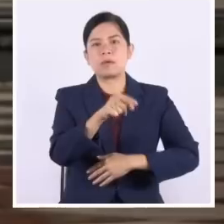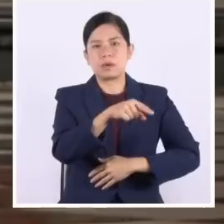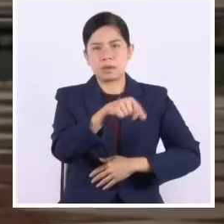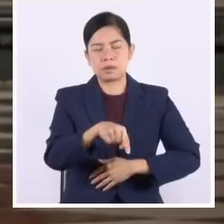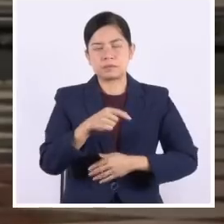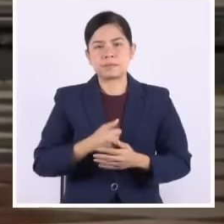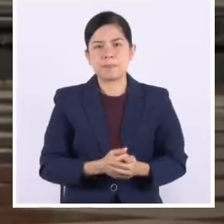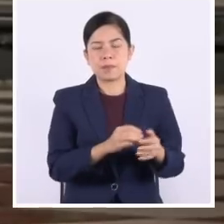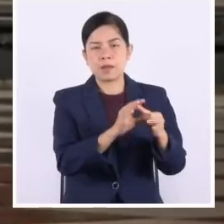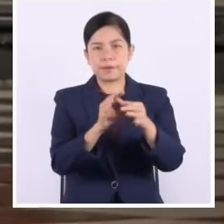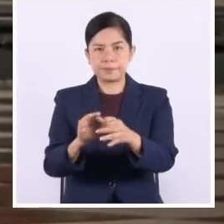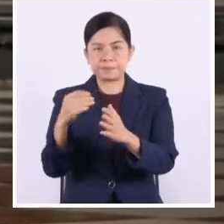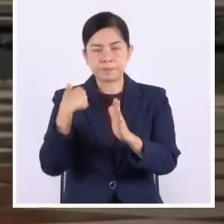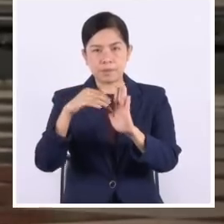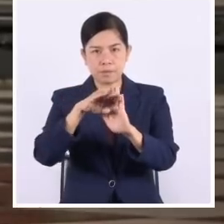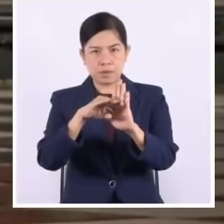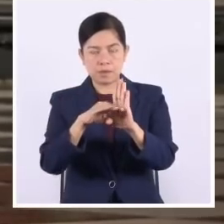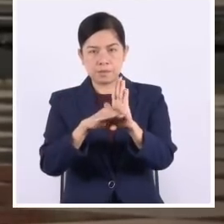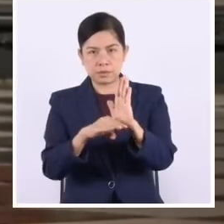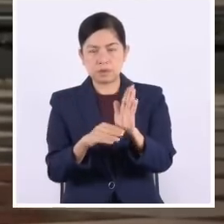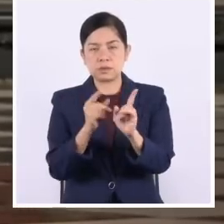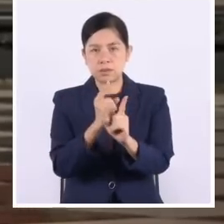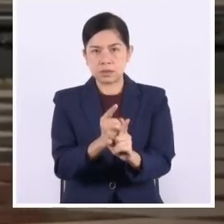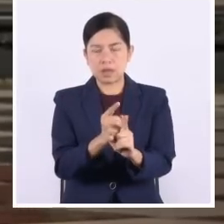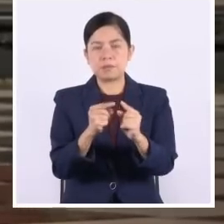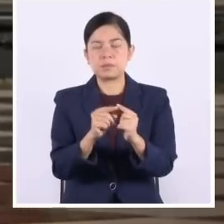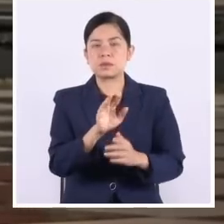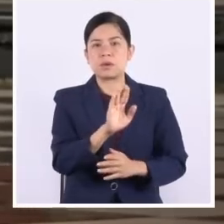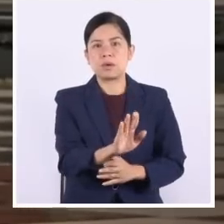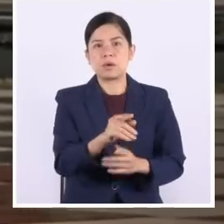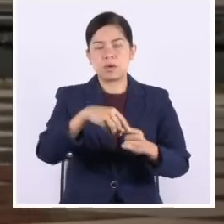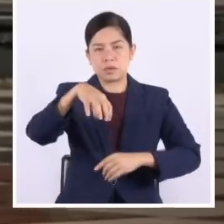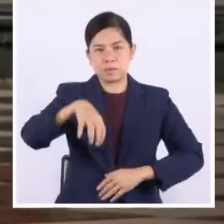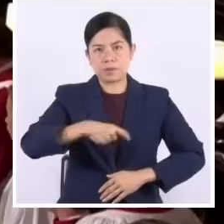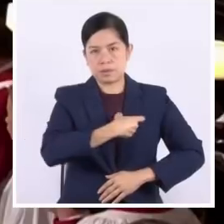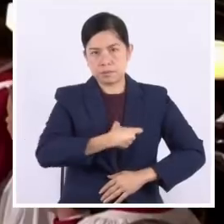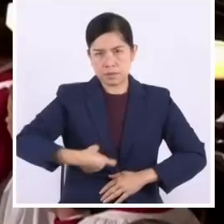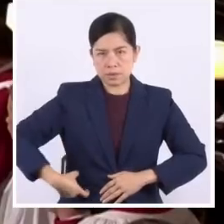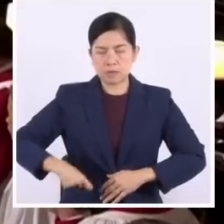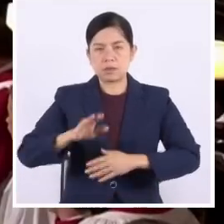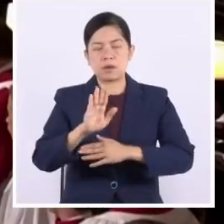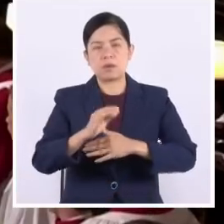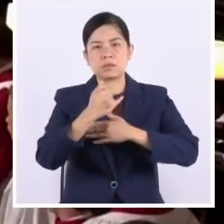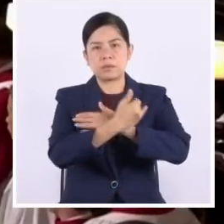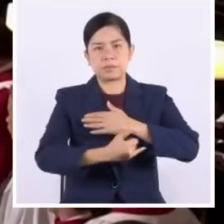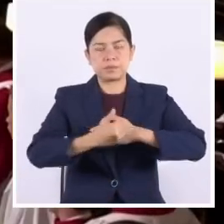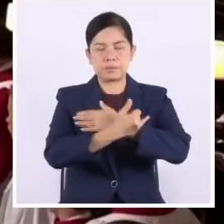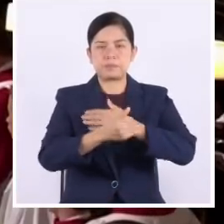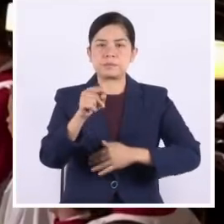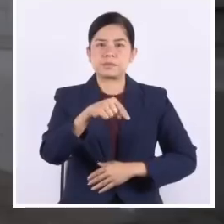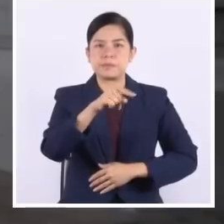มันก็จะมีลำดับขั้นตอนซึ่งก็เป็นปลาไปตามระเบียบปฏิบัติของสำนักพระราชวังของกรุงลอนดอนนะคะ